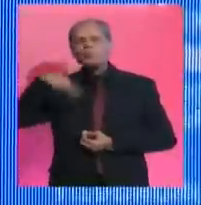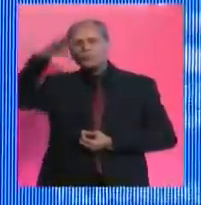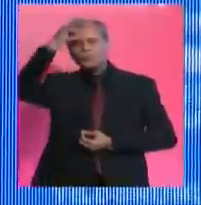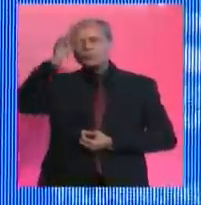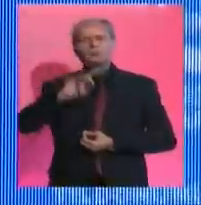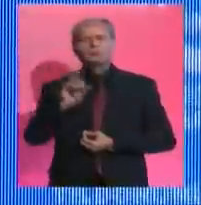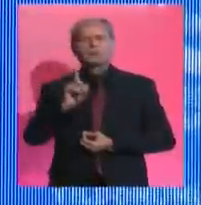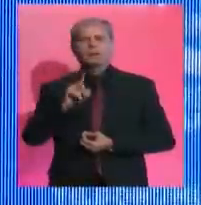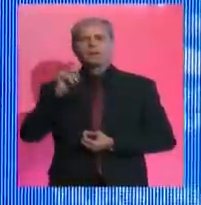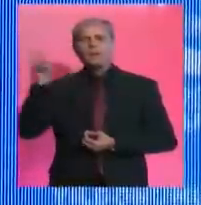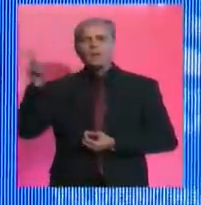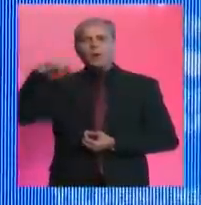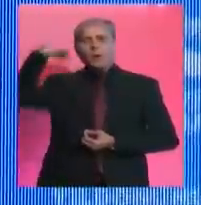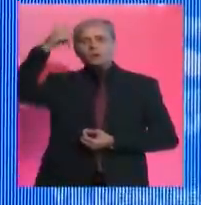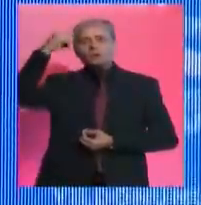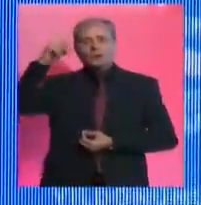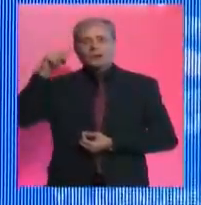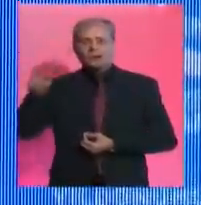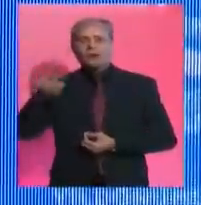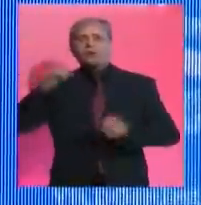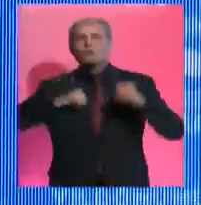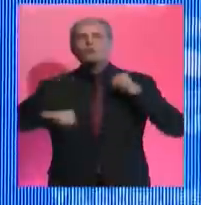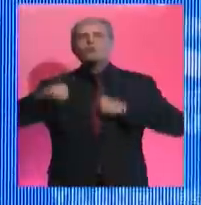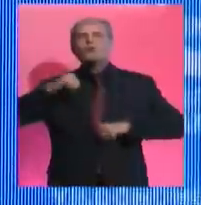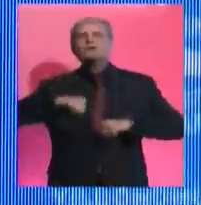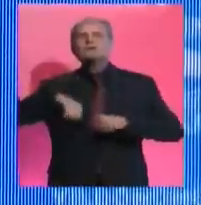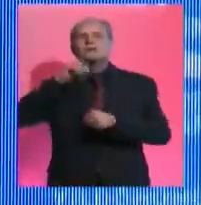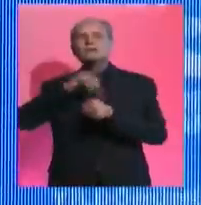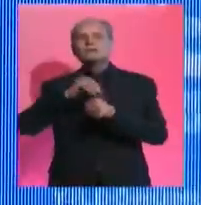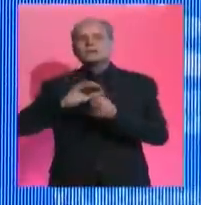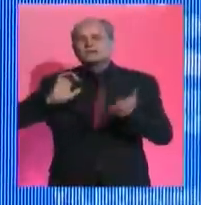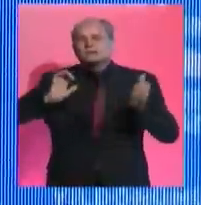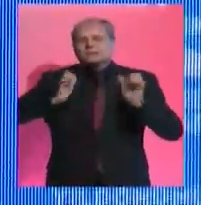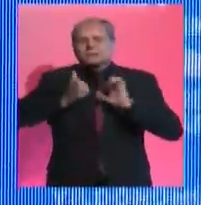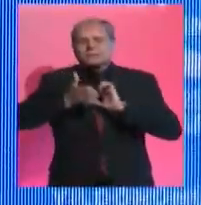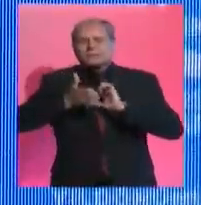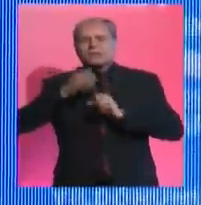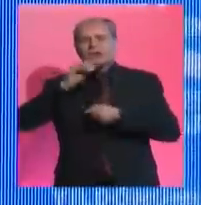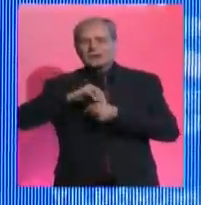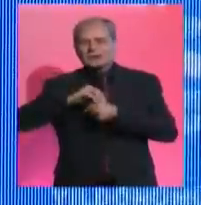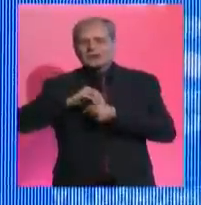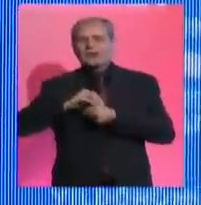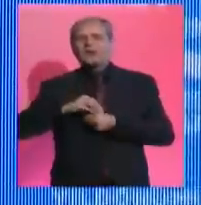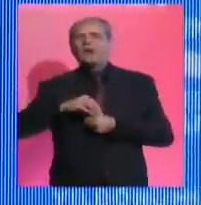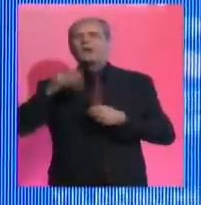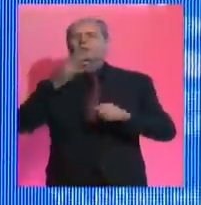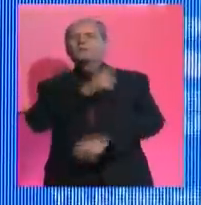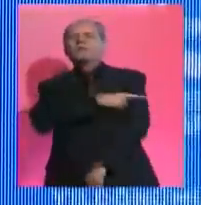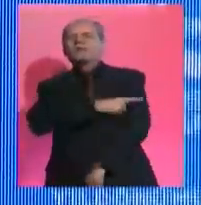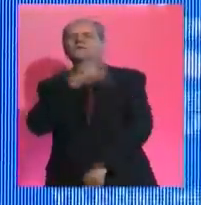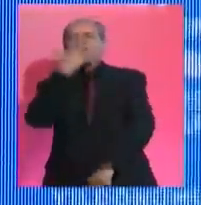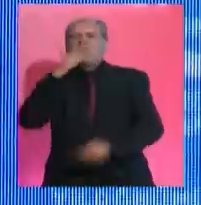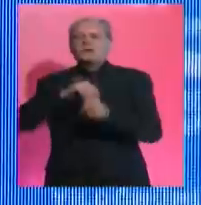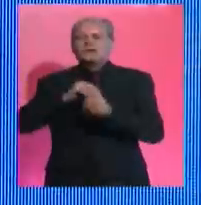değildir Onun hocalığı üniversite kültürlerini sıkışmış bir akademisyen öğrenci ilişkisi de